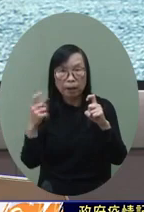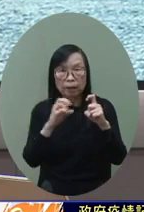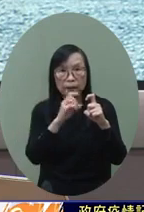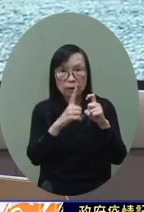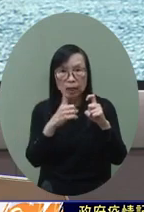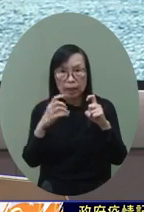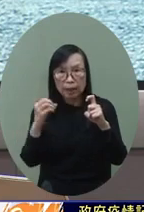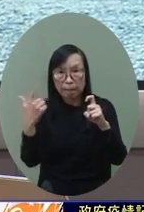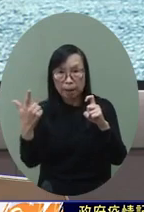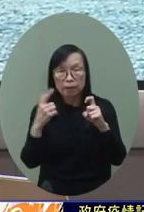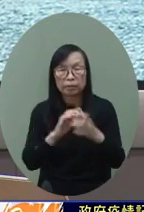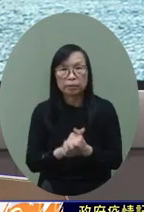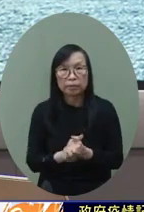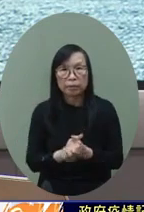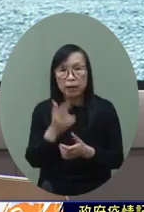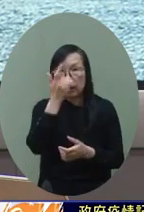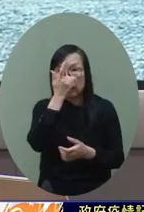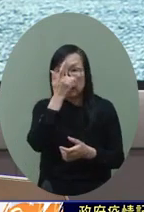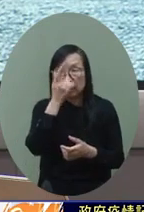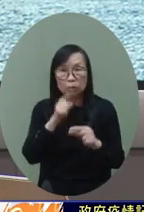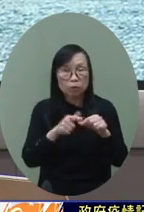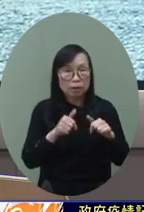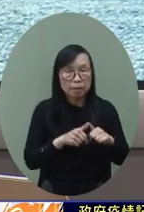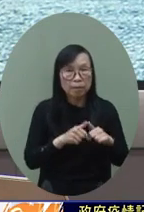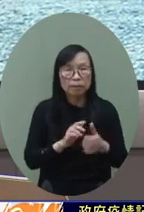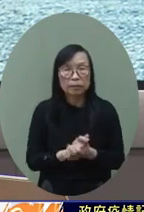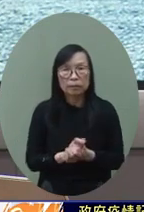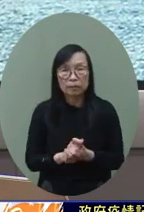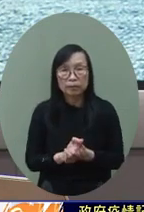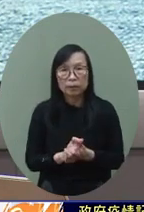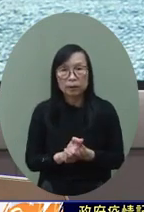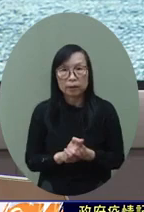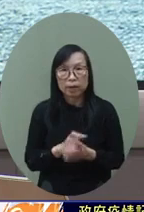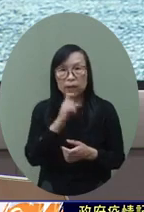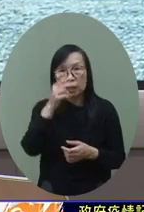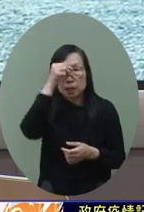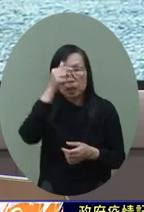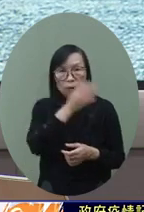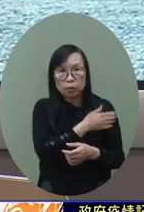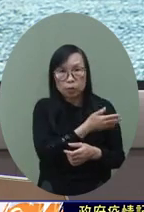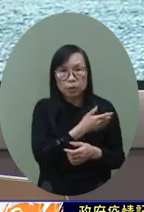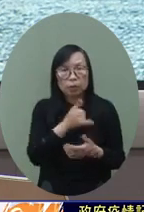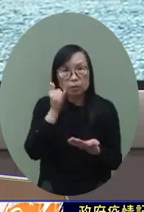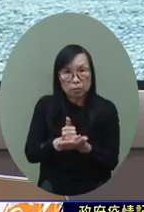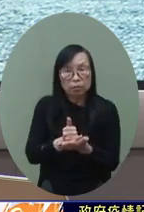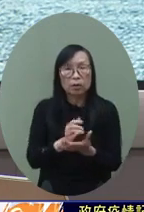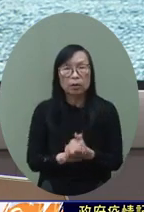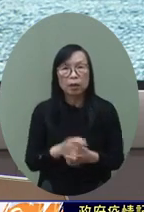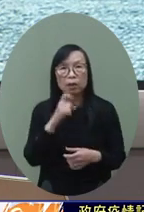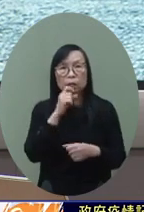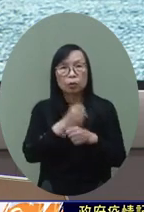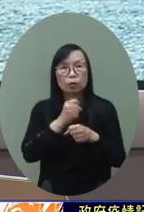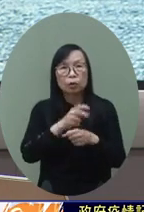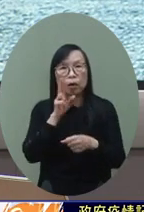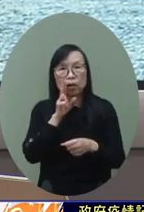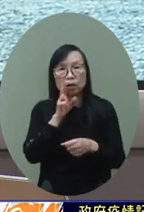9081、82、84、9098、9108。在啟德那個中心，我們都會有一些醫護人員是駐場的，因為有些工作呢，例如